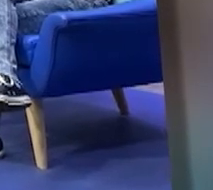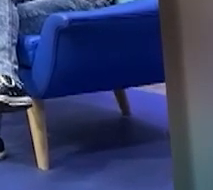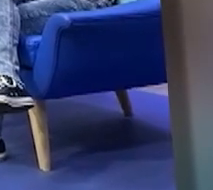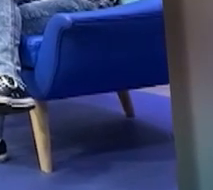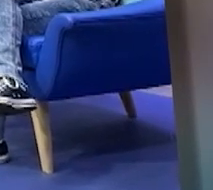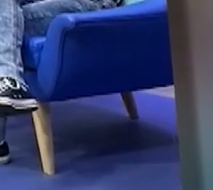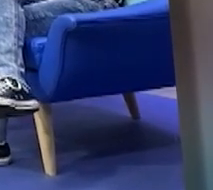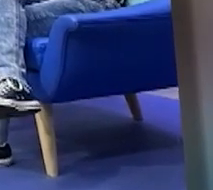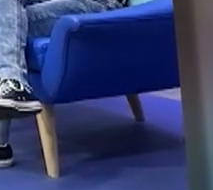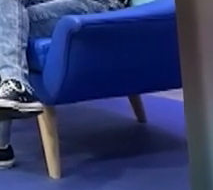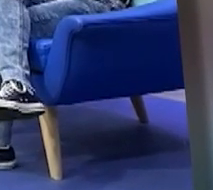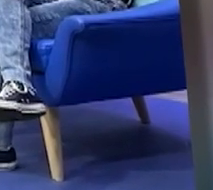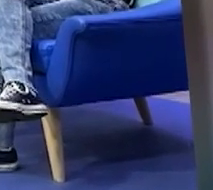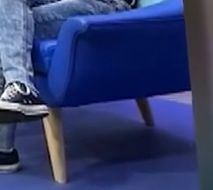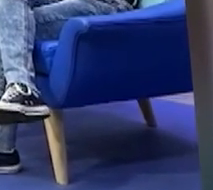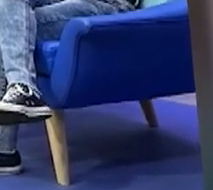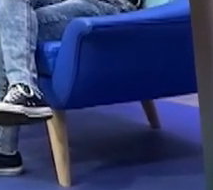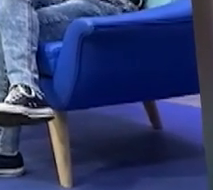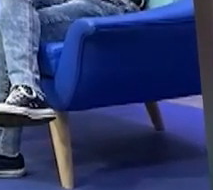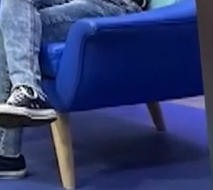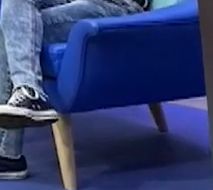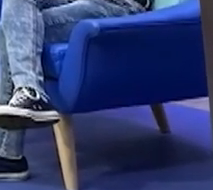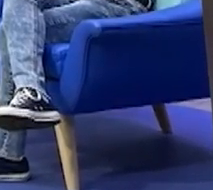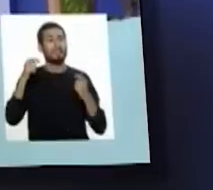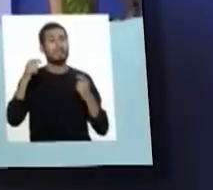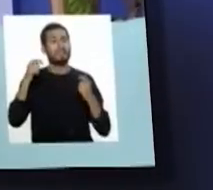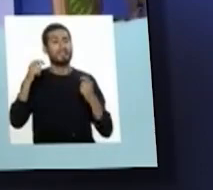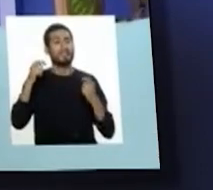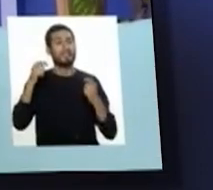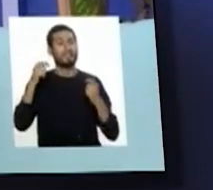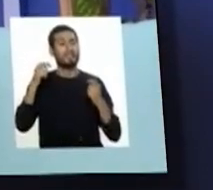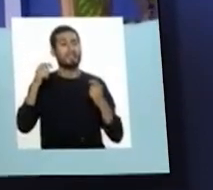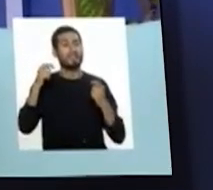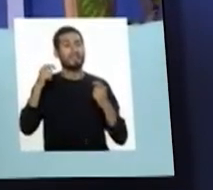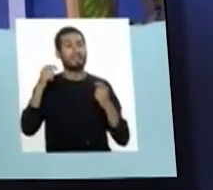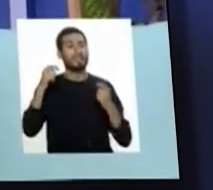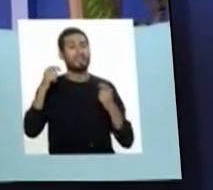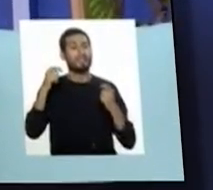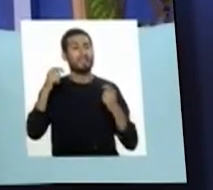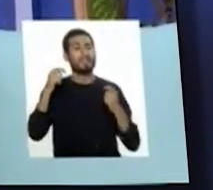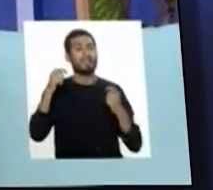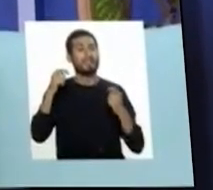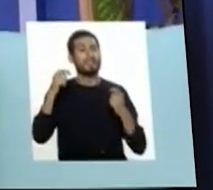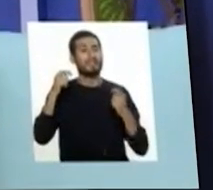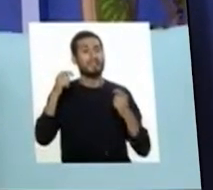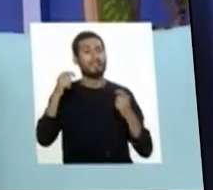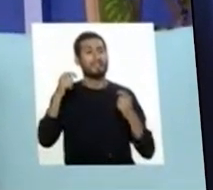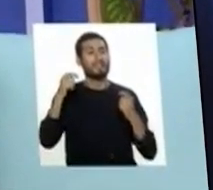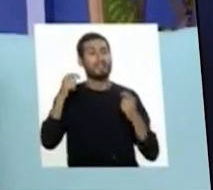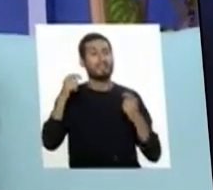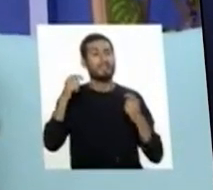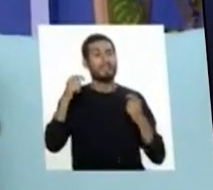и реконструкции. Кроме того, в эфире было отмечено, что этот год, помимо 105-летия независимости страны, знаменуется